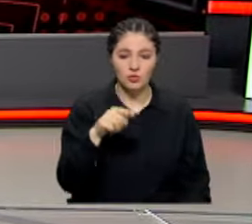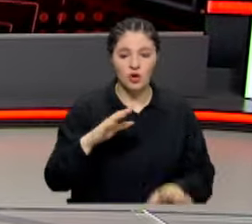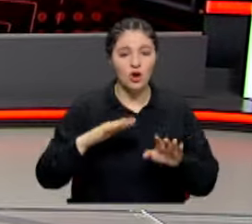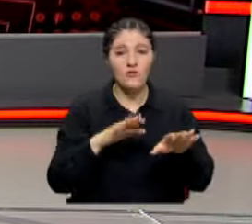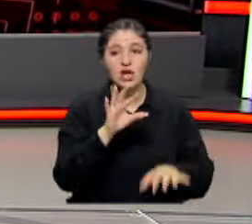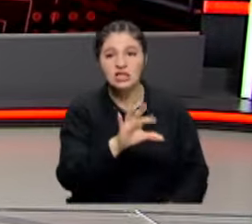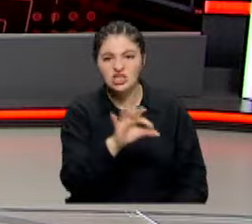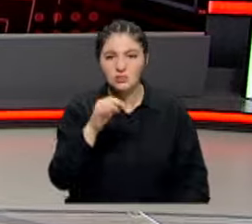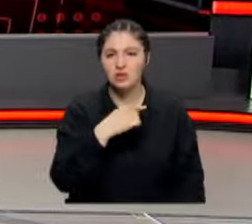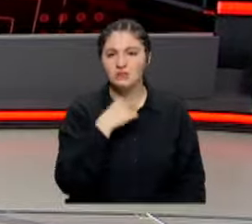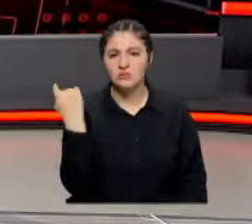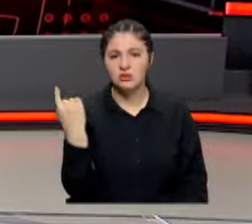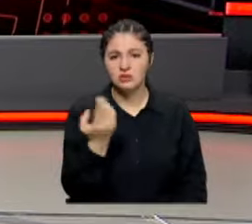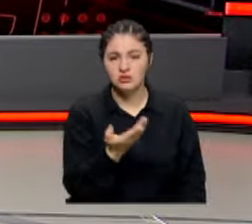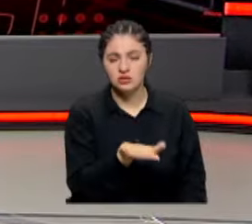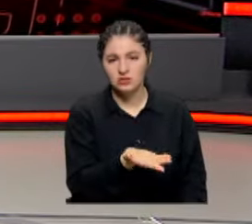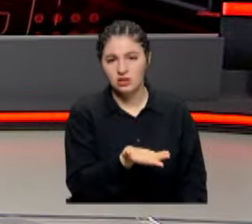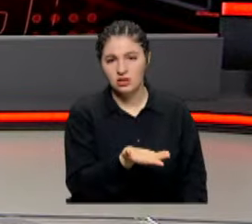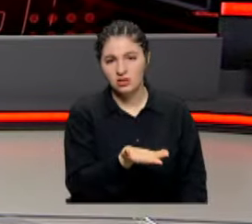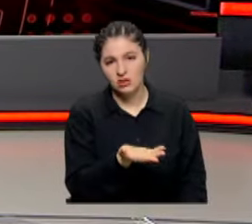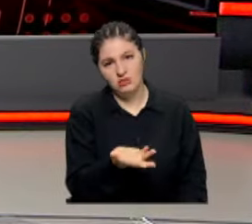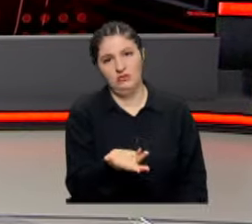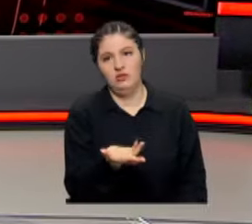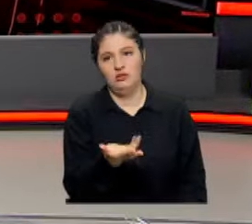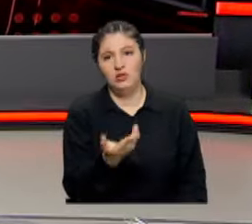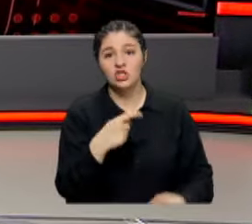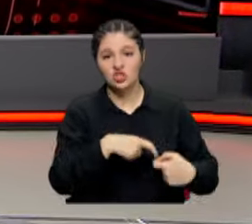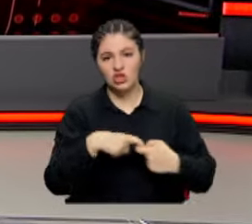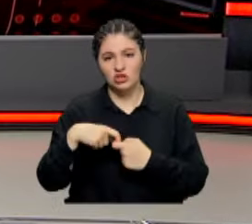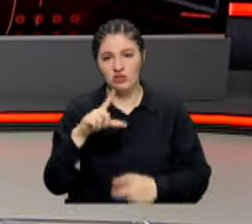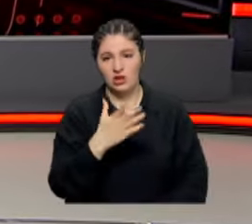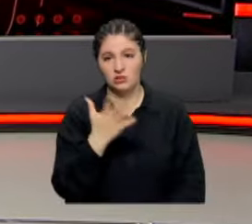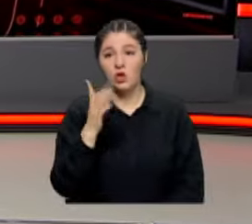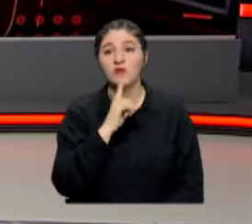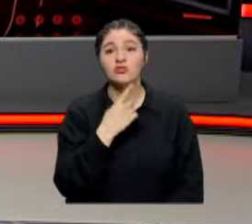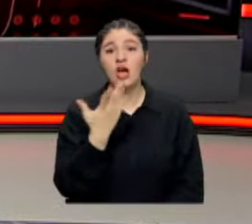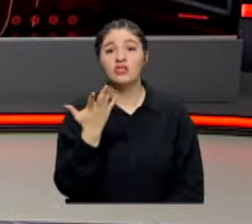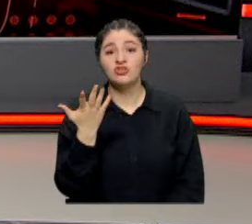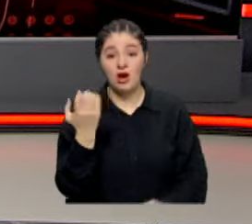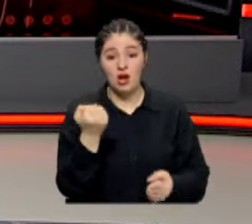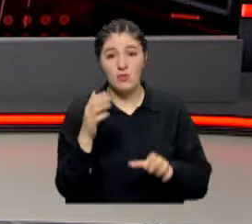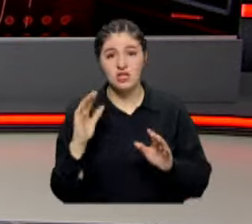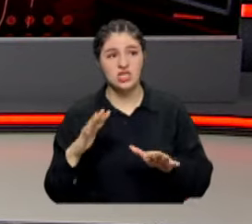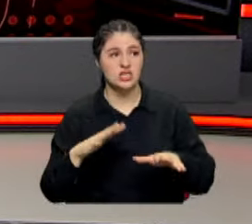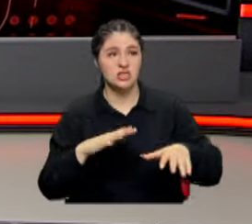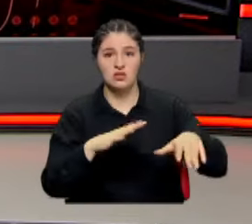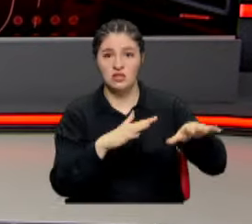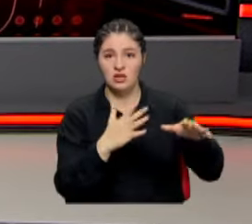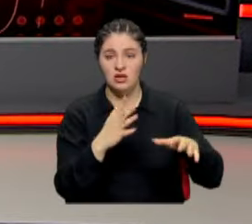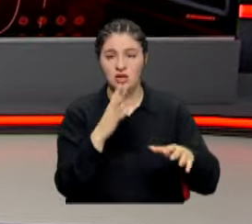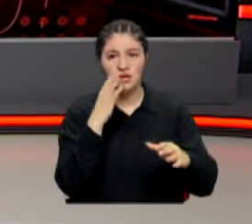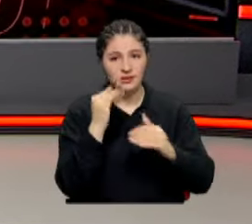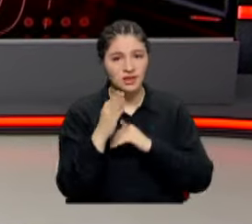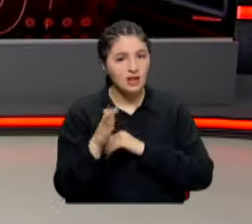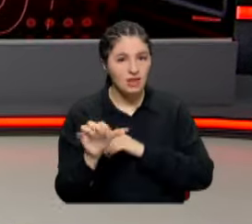konvoyu cımbızlamanın imkanı yok görüyorsunuz yani. Çekici lazım. Böyle yüzlerce araçlık konvoy.